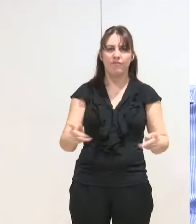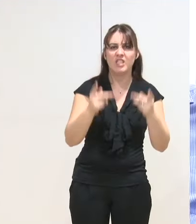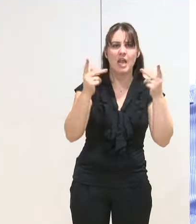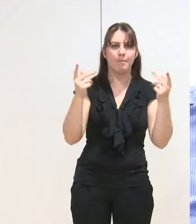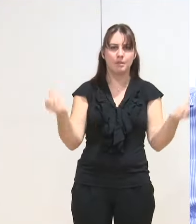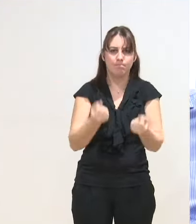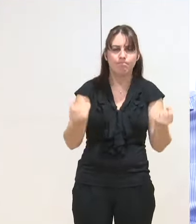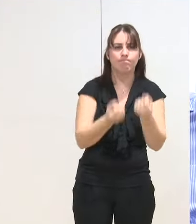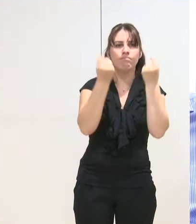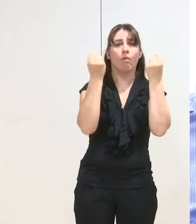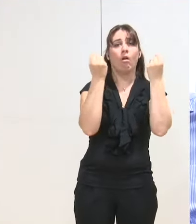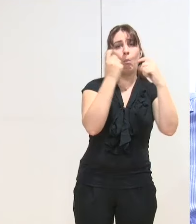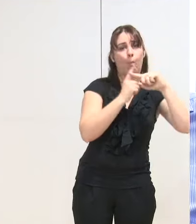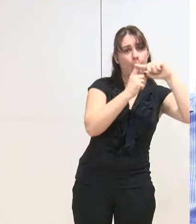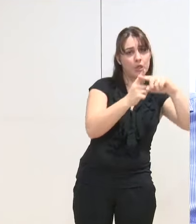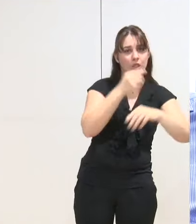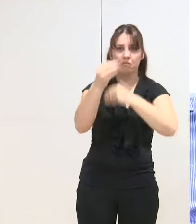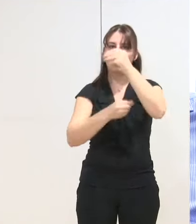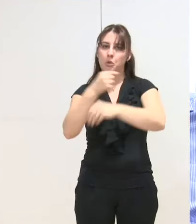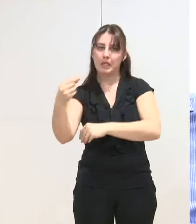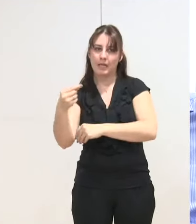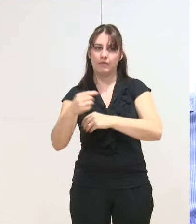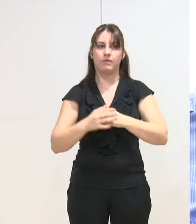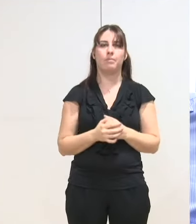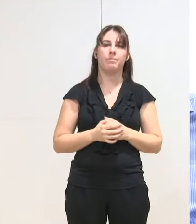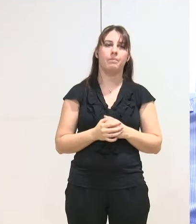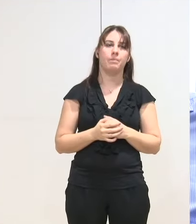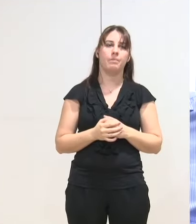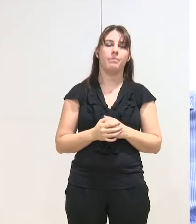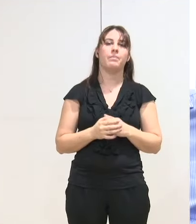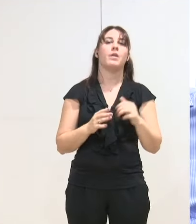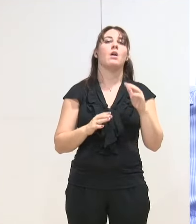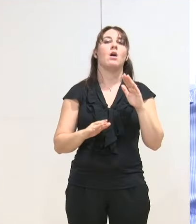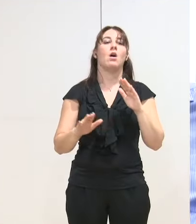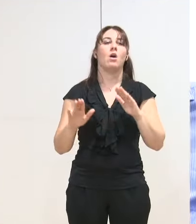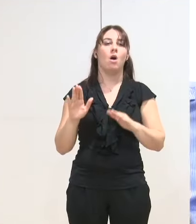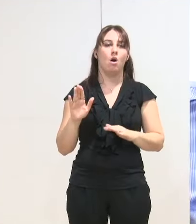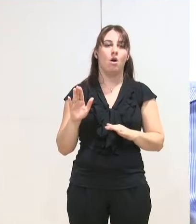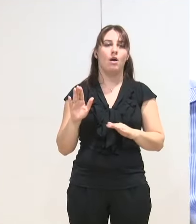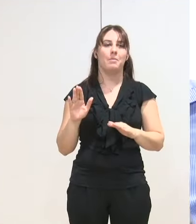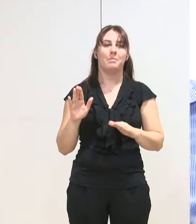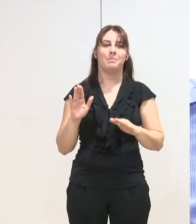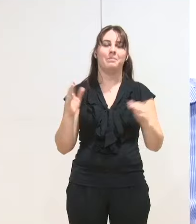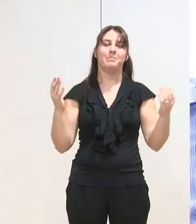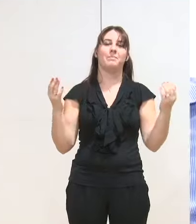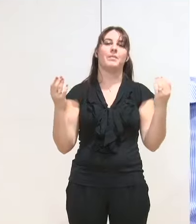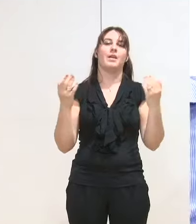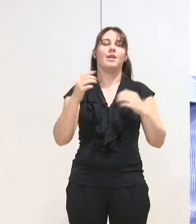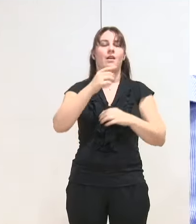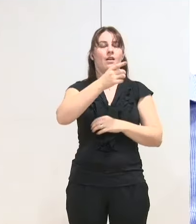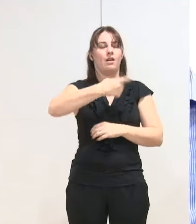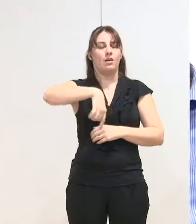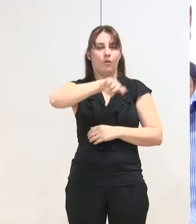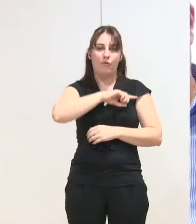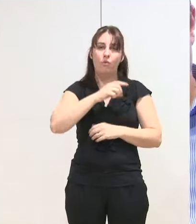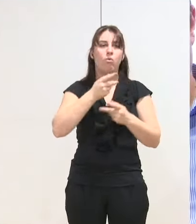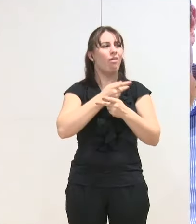bien ou en moins bien or toute votre action toutes